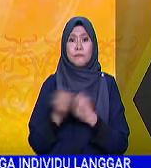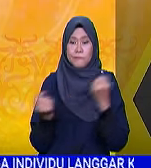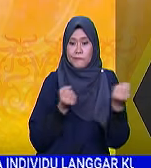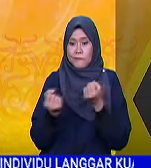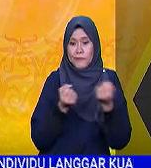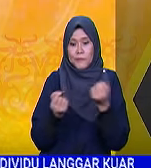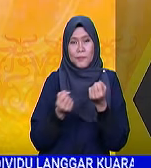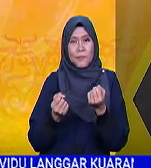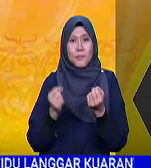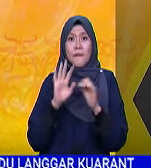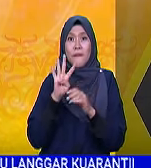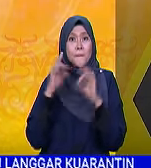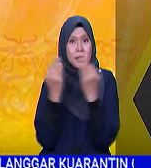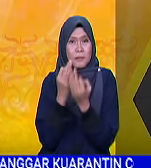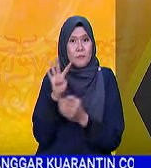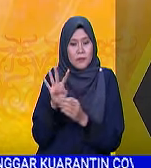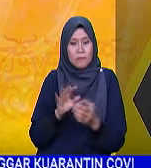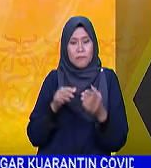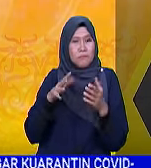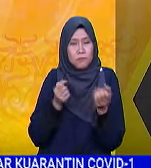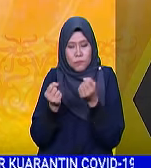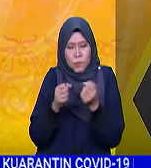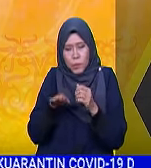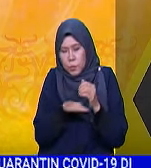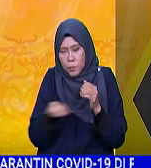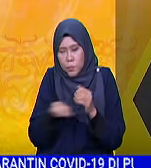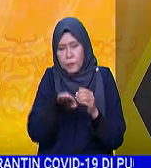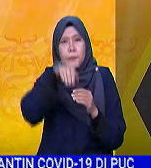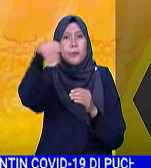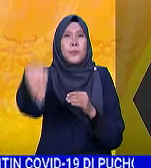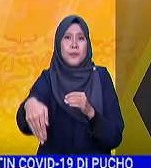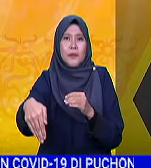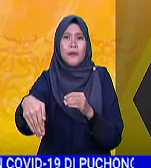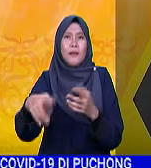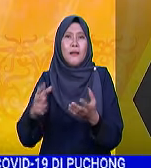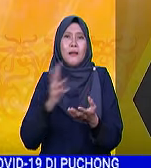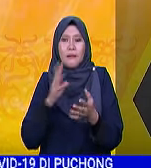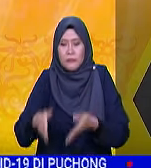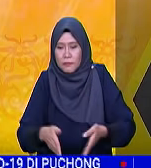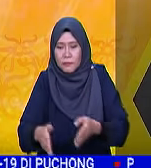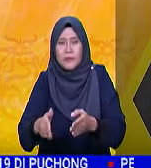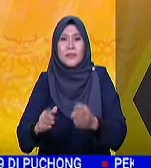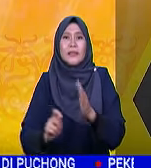kenderaan yang dinaiki empat sekeluarga terbabas ke dalam longkang yang dipenuhi air setinggi 7 meter.